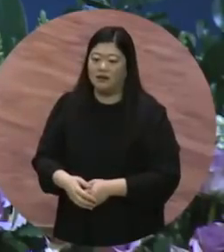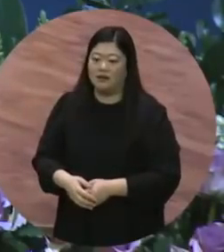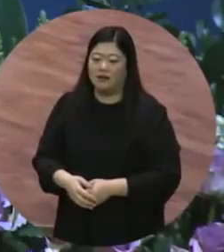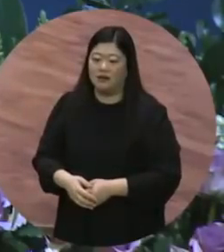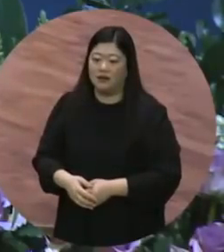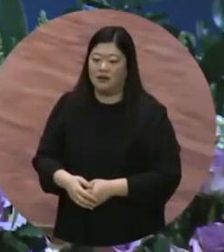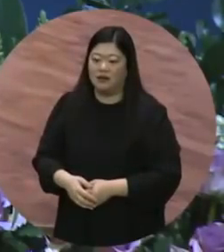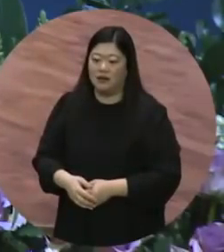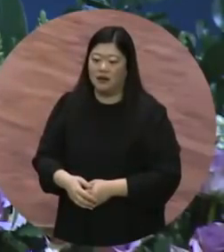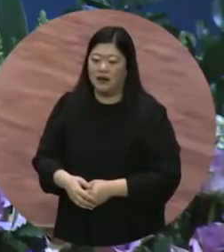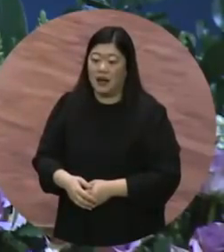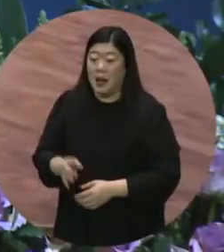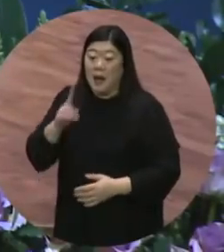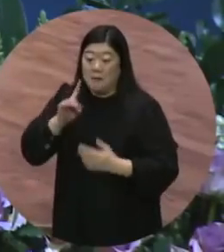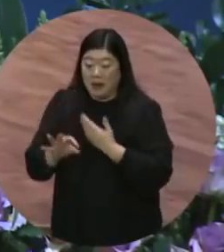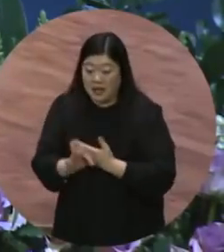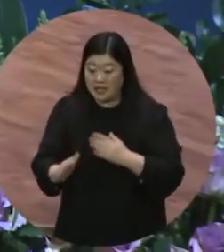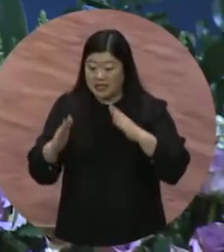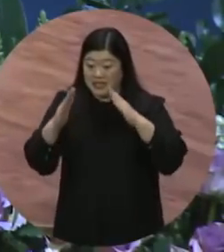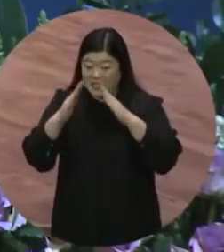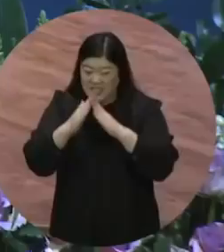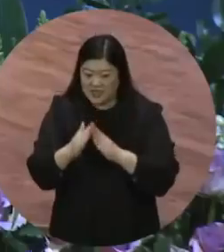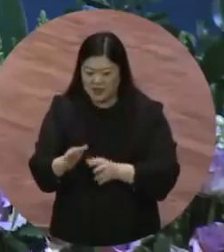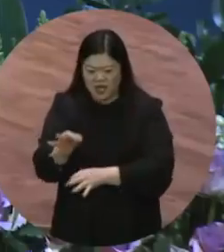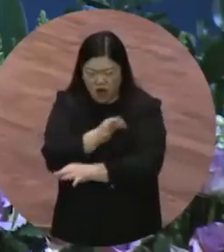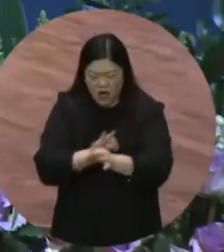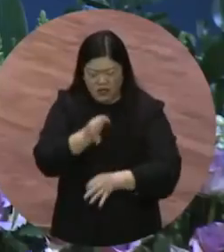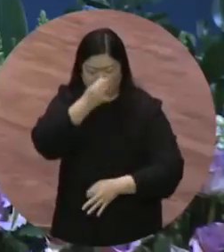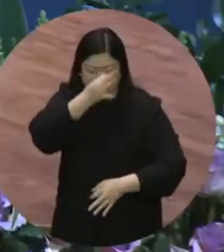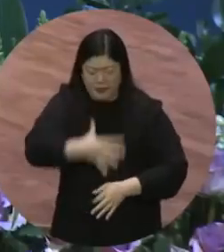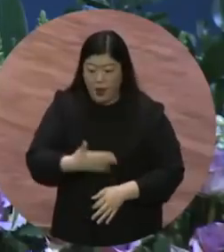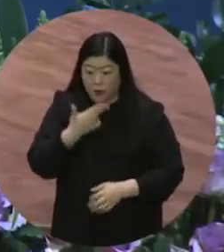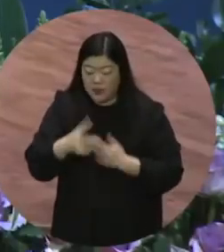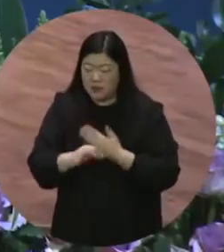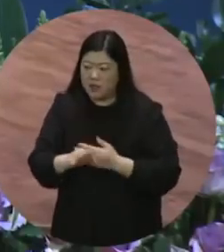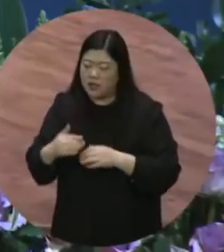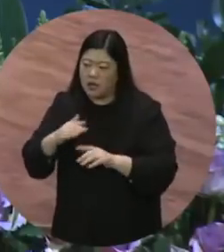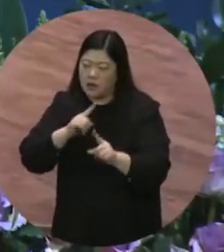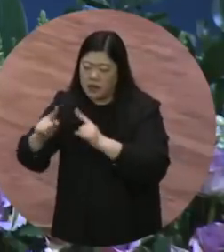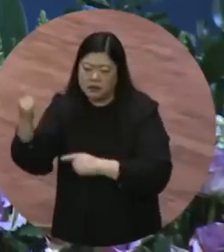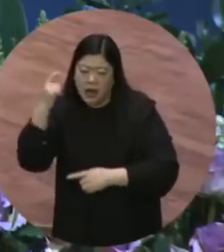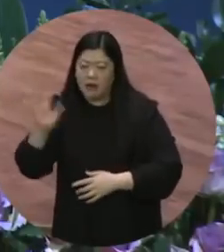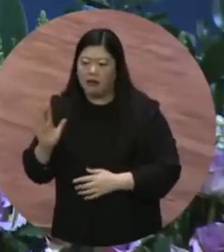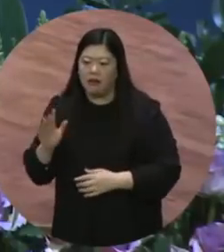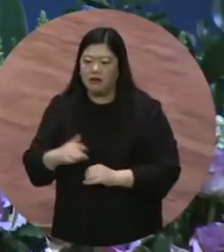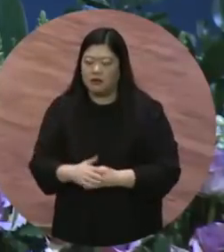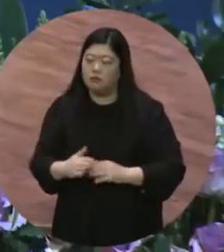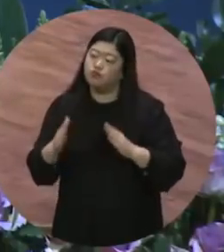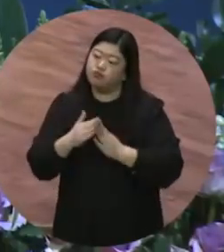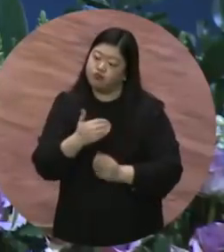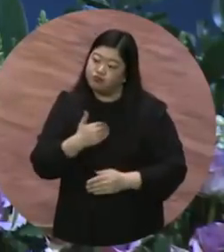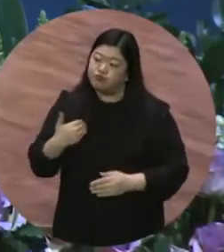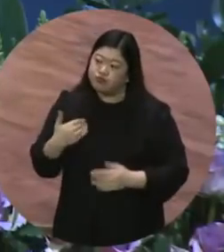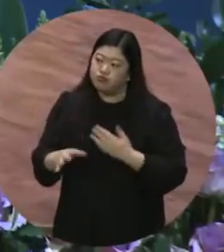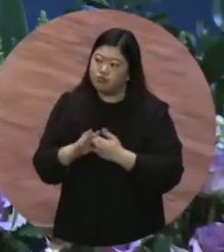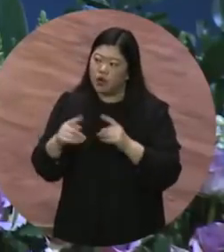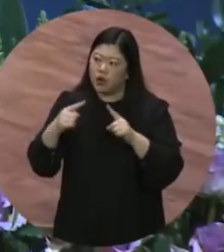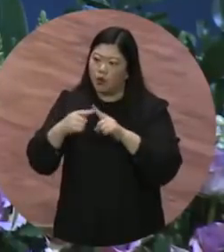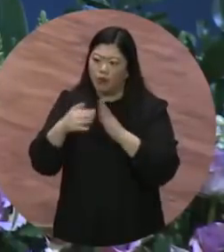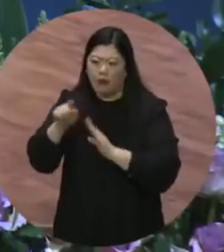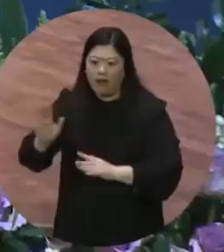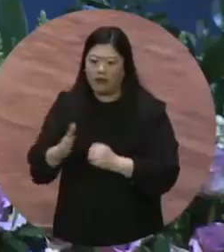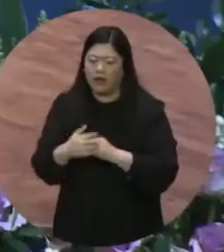뿐이 아닙니다. 그가 믿었던 물질, 이게 무너지니까 어떻게 해요? 귀가 열린 거예요. 친구의 말에 들린